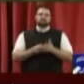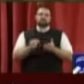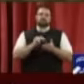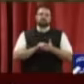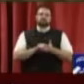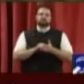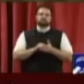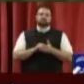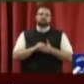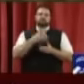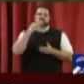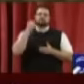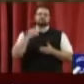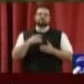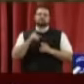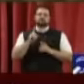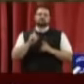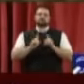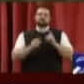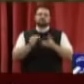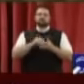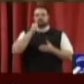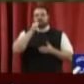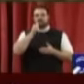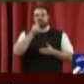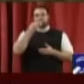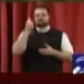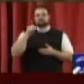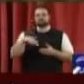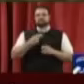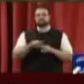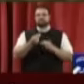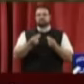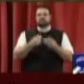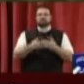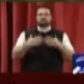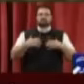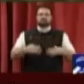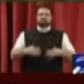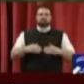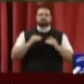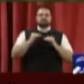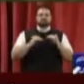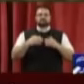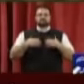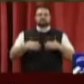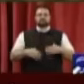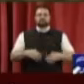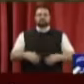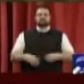armonie organele, știi? Serios? Cele sunt călduții, da? De 30-35 gradi până în 40, pe asta nu omorăm